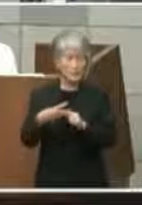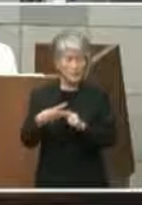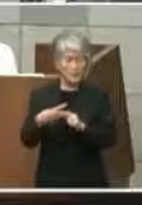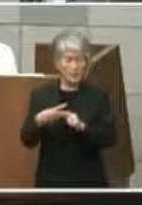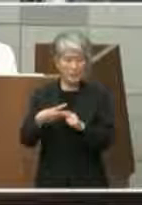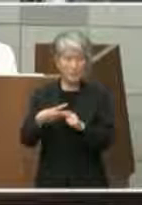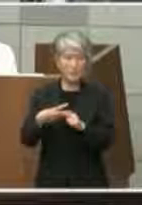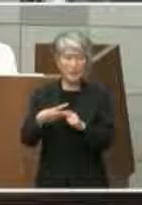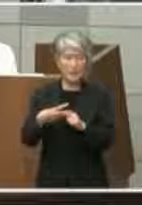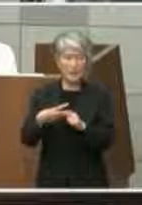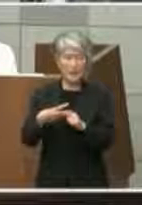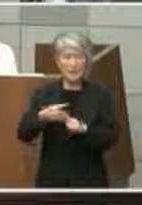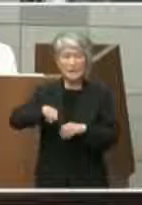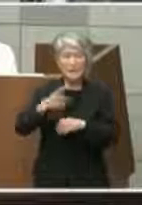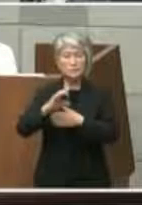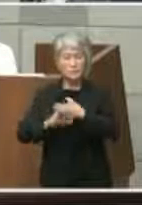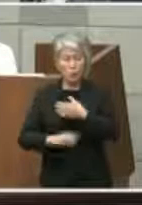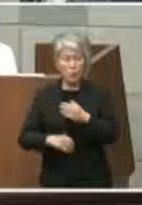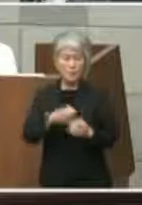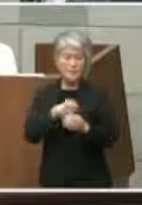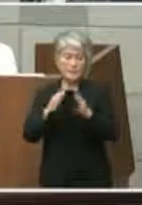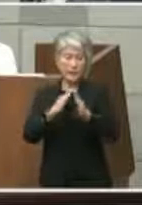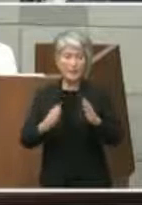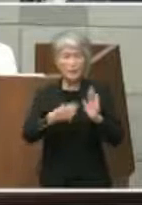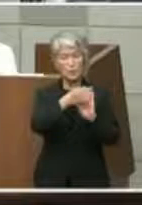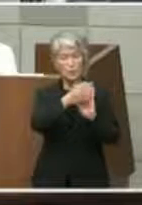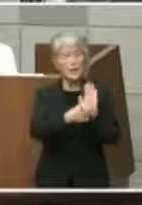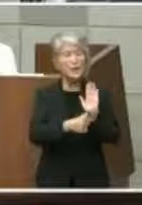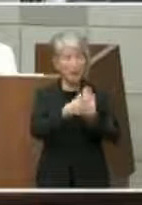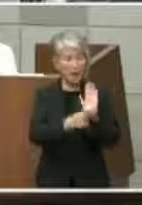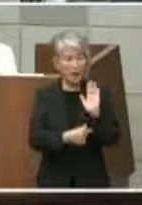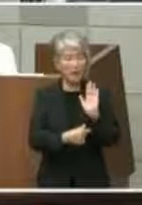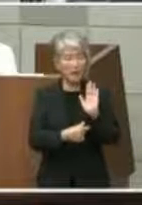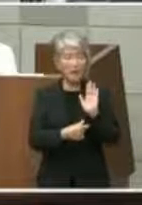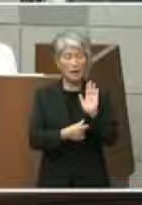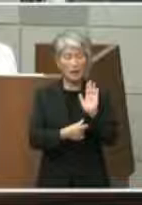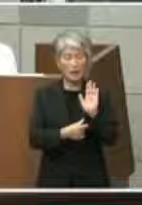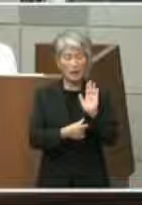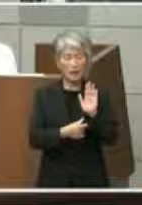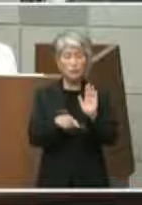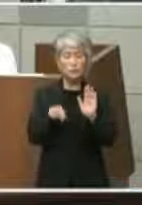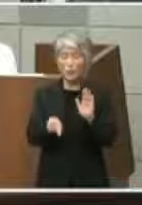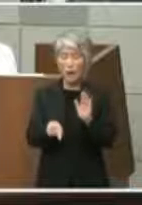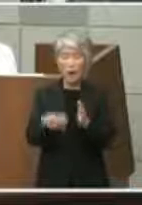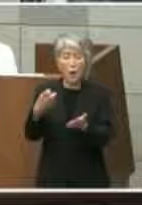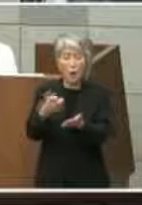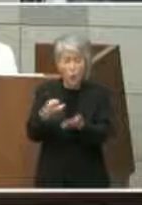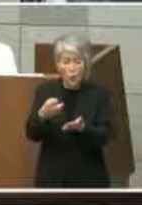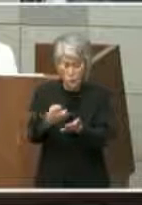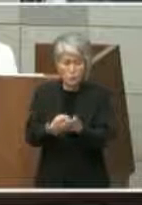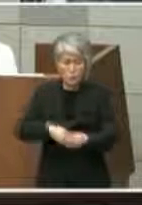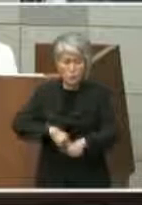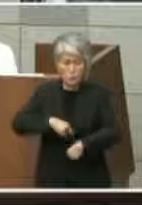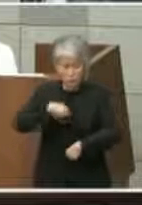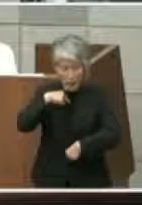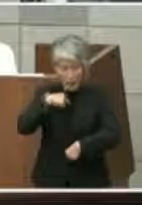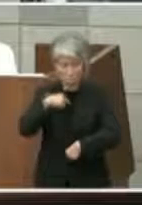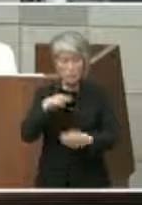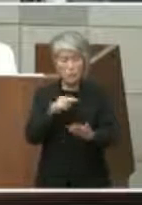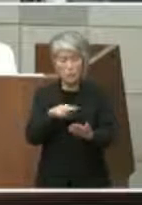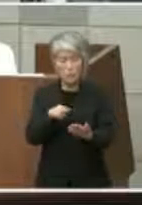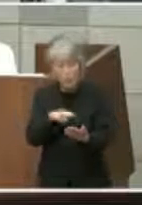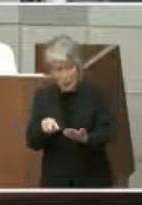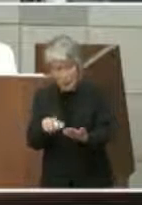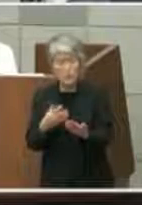あの、まあ、いわゆる百条委員会のテーマなんですが、これはあの法律を素直に読んだらもうそのまんまやな